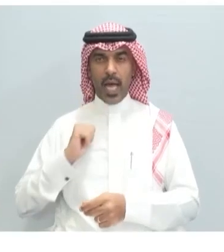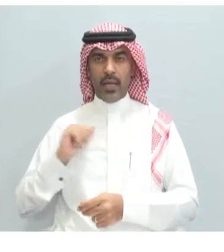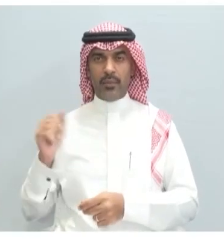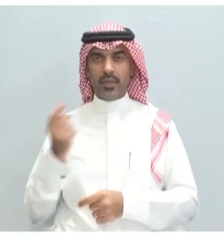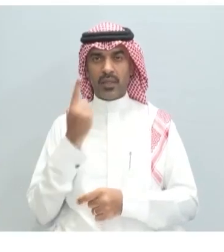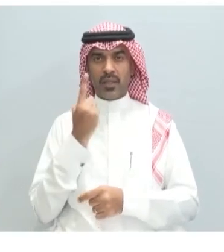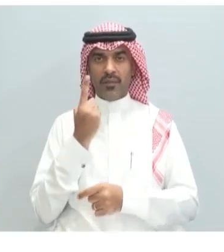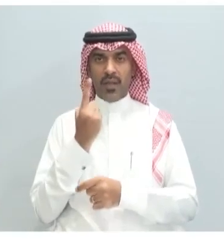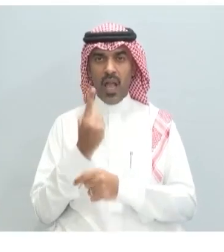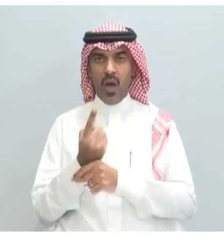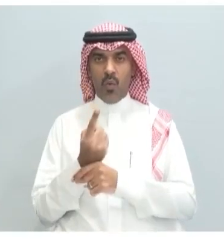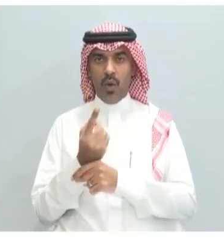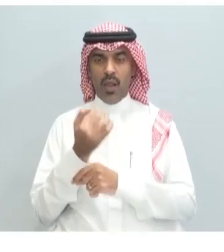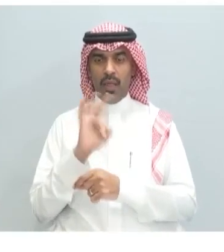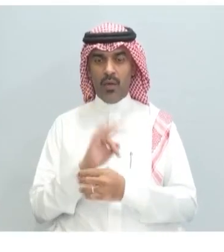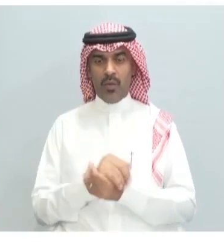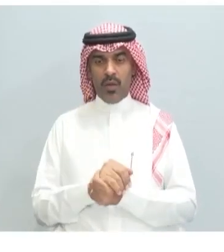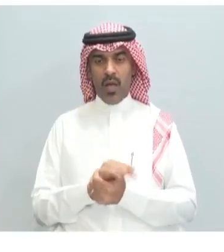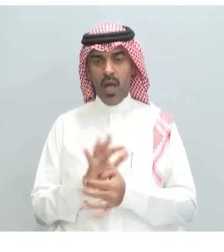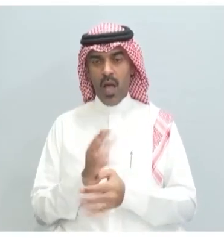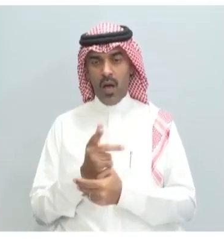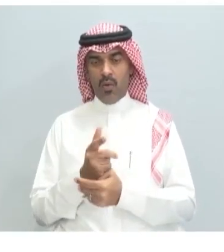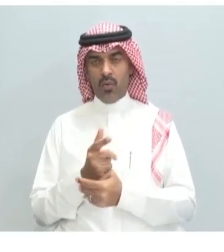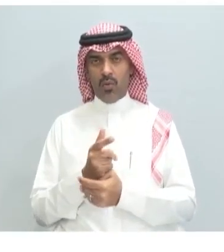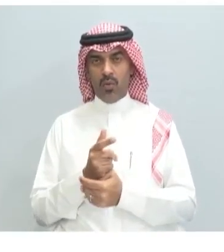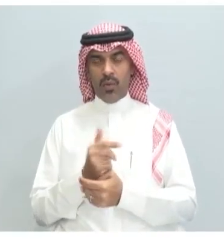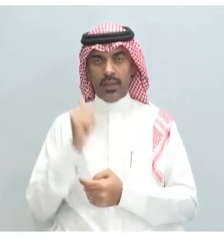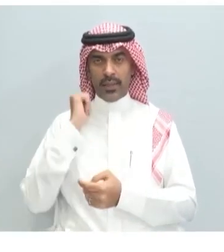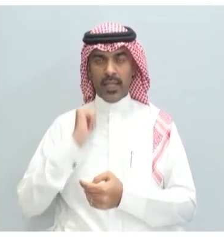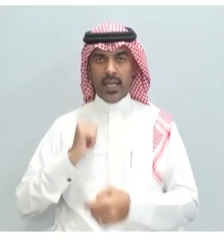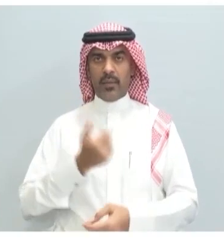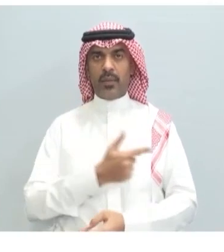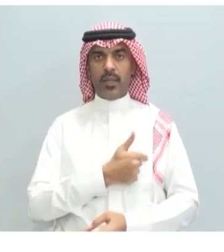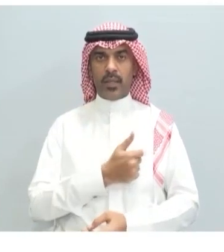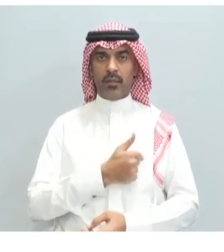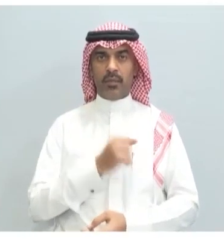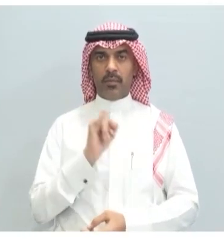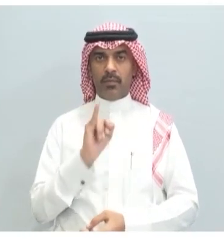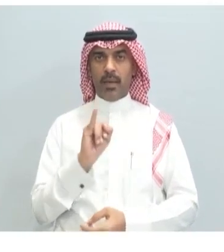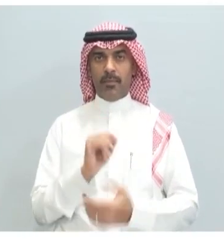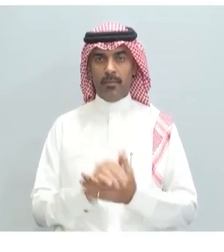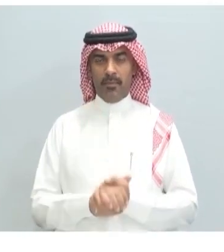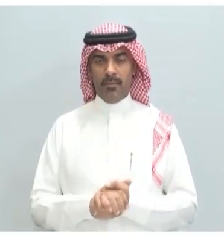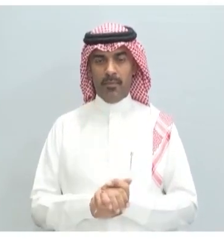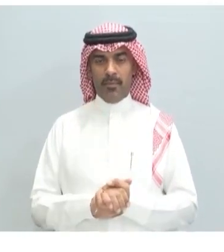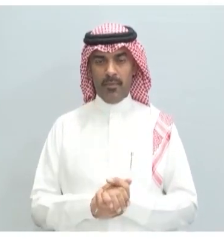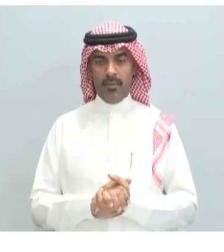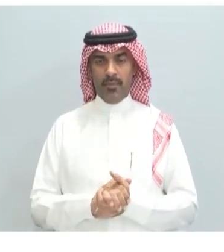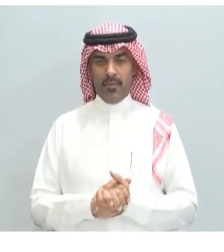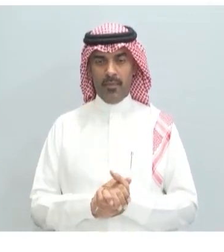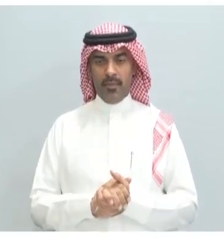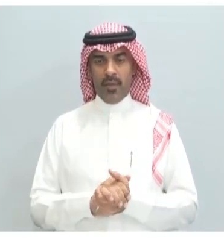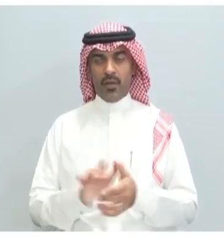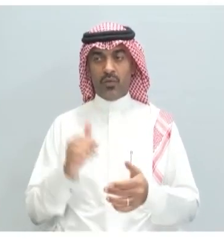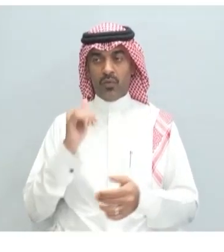الثانوي هذه الحادثه الاولى او طالب يبدا اسمه بحرف الميم فهنا لو لاحظنا ان طلاب